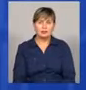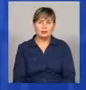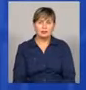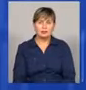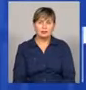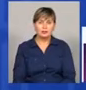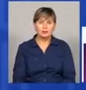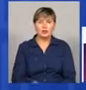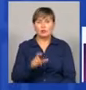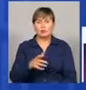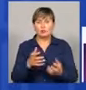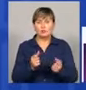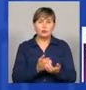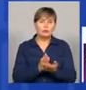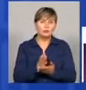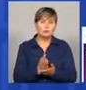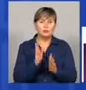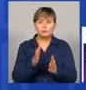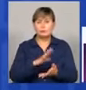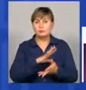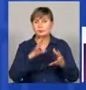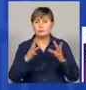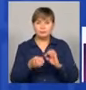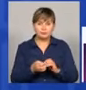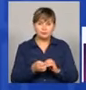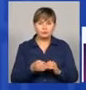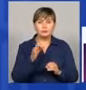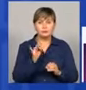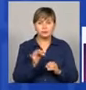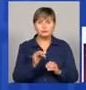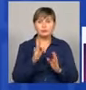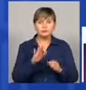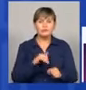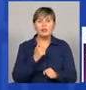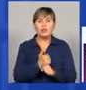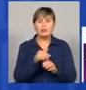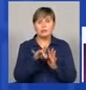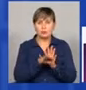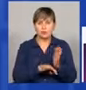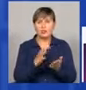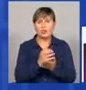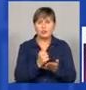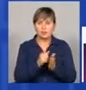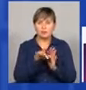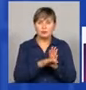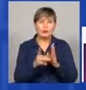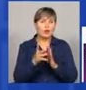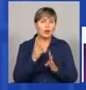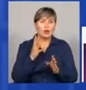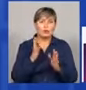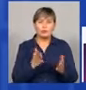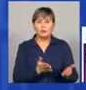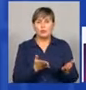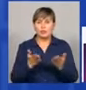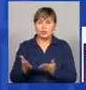Претенденты получают направление, то есть будут подведены итоги и будут основной список и резервный список. В первую очередь будут